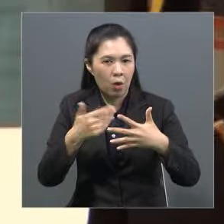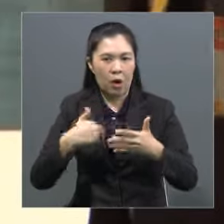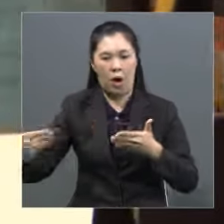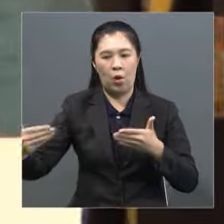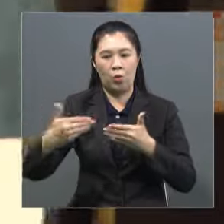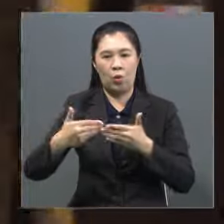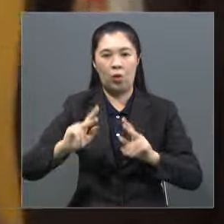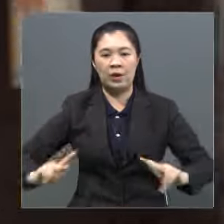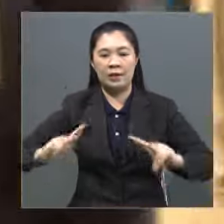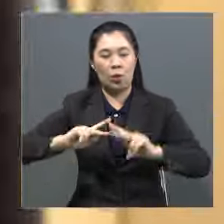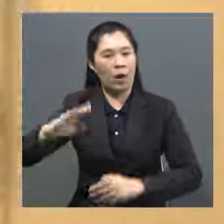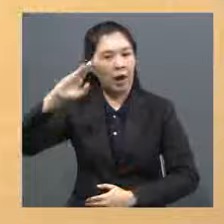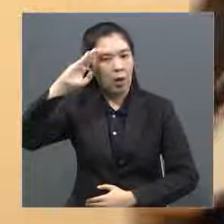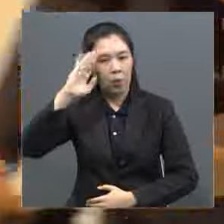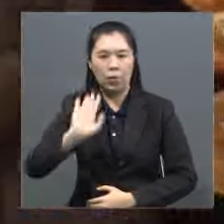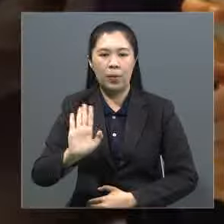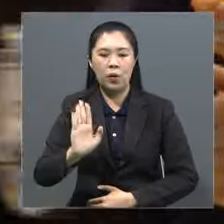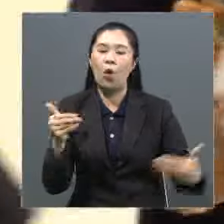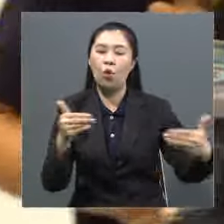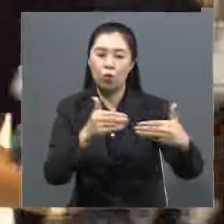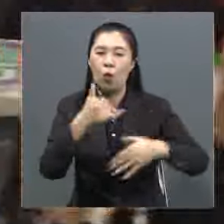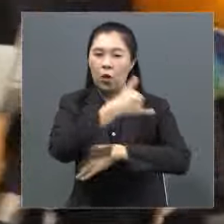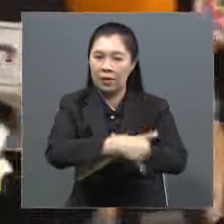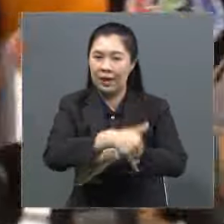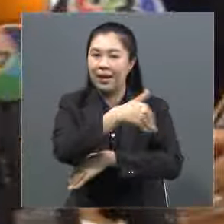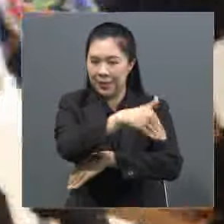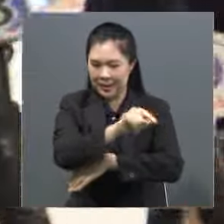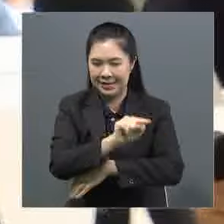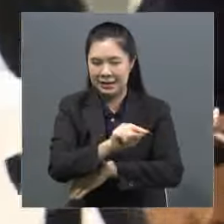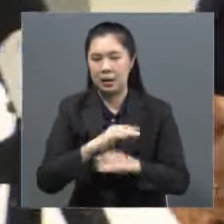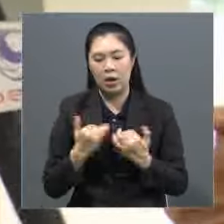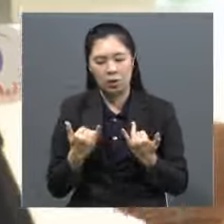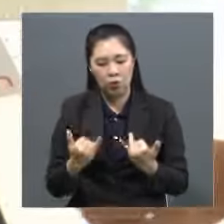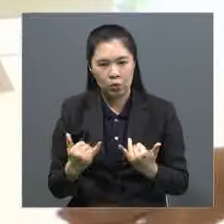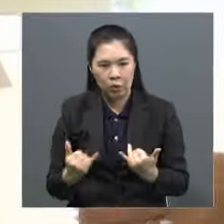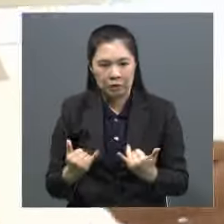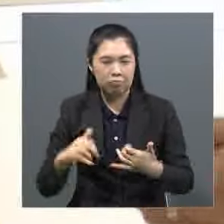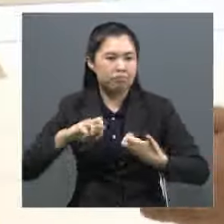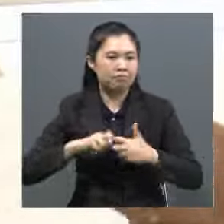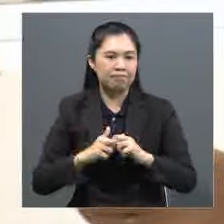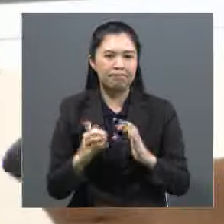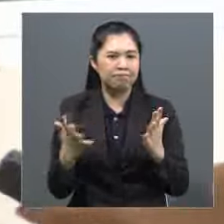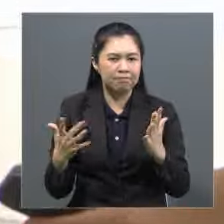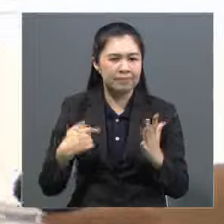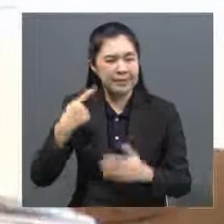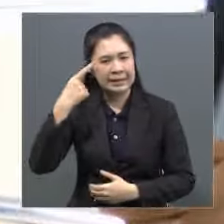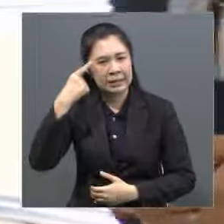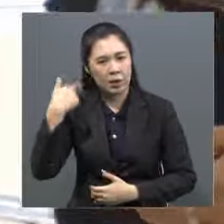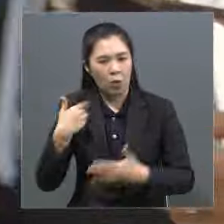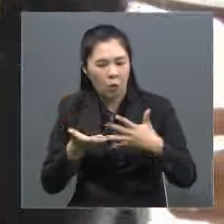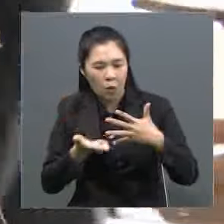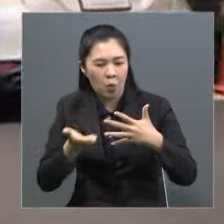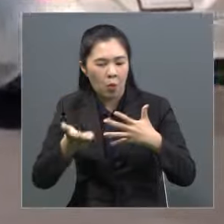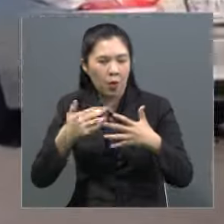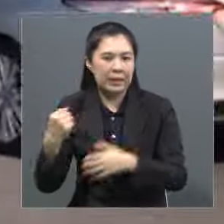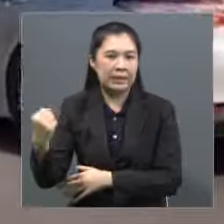งกลาโหมนะครับซึ่งเท่าที่ทราบข้อมูลเบื้องต้นขณะนี้ไม่มีสิ่งผิดปกติสถานการณ์ก็ยังไม่ถึงขั้นตอนที่ต้องยกระดับหรือว่าต้อง